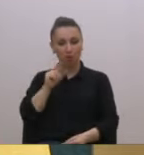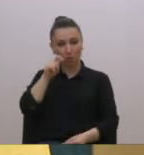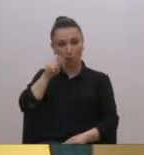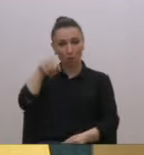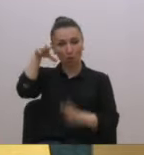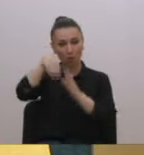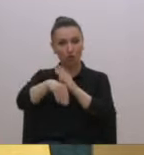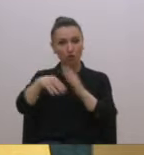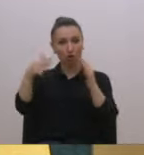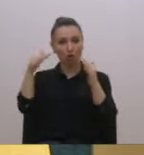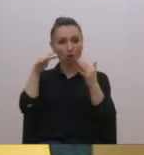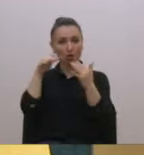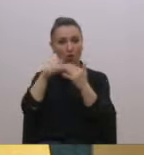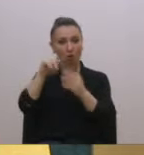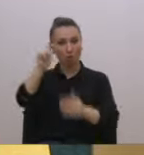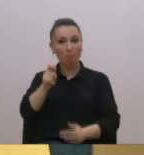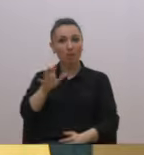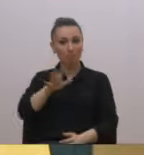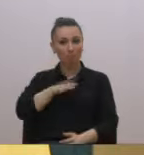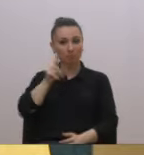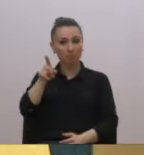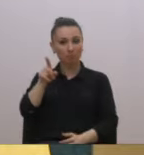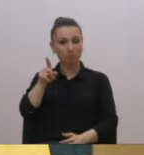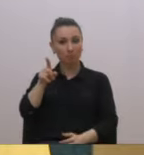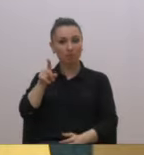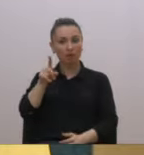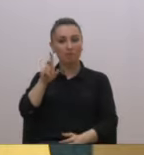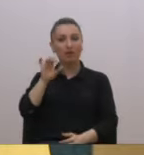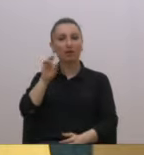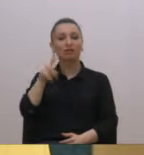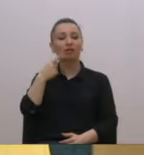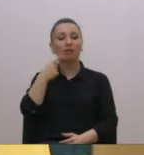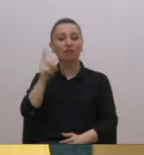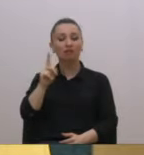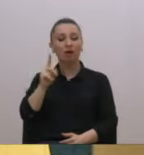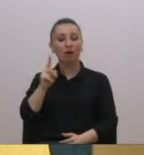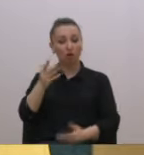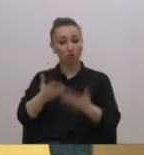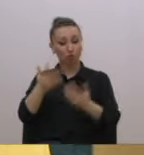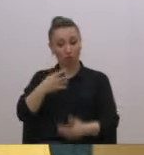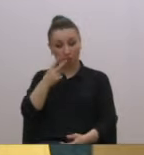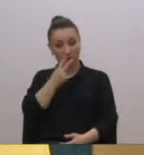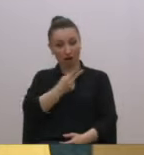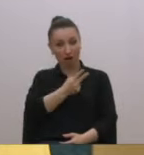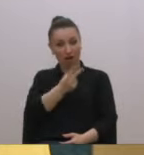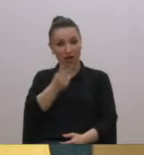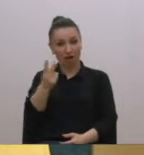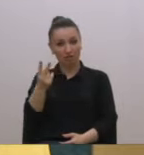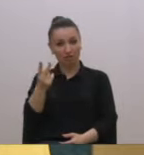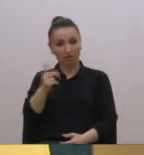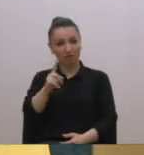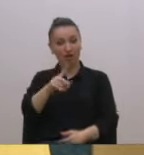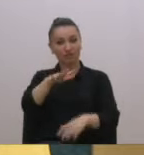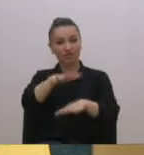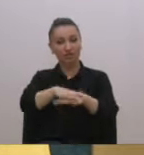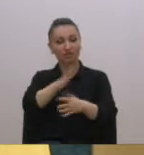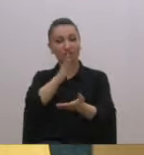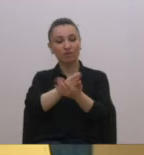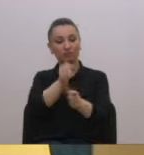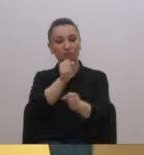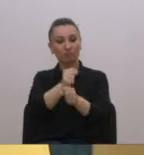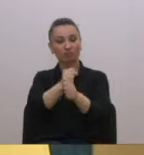უკრაინაში ომთან დაკავშირებით, რა თქმა უნდა, ანტონი ბლინკენმა, თუ გადავხედავთ იმ ინვესტიციებს, რომლებიც ჩვენ